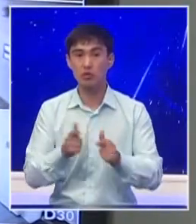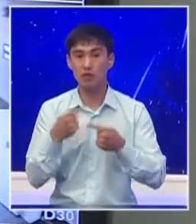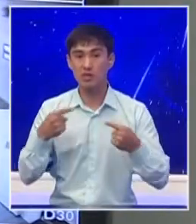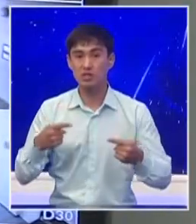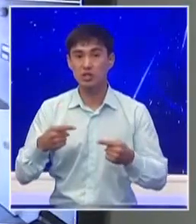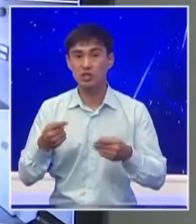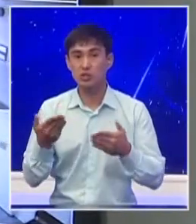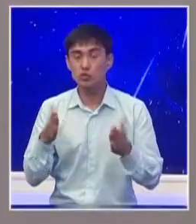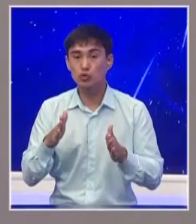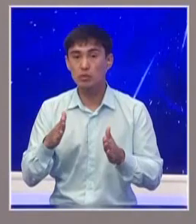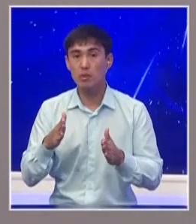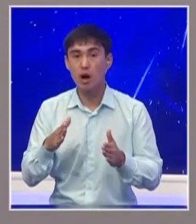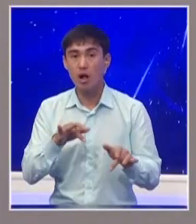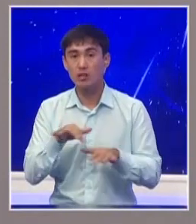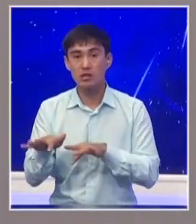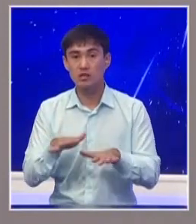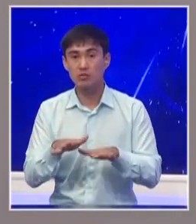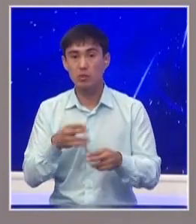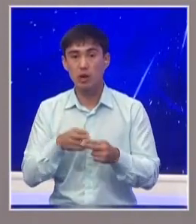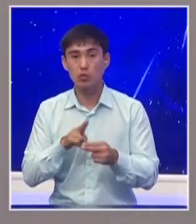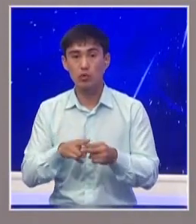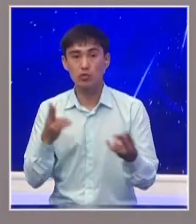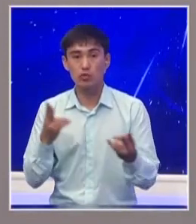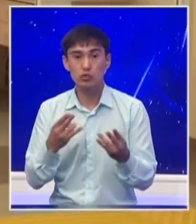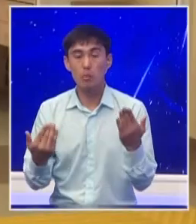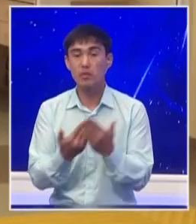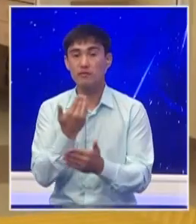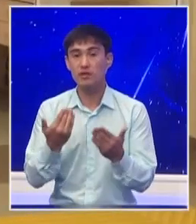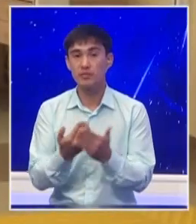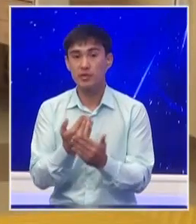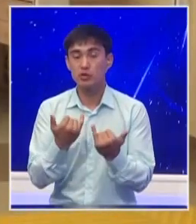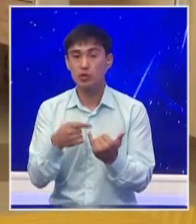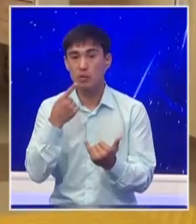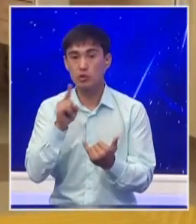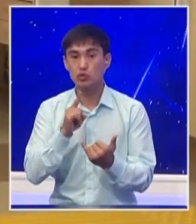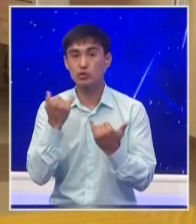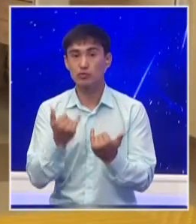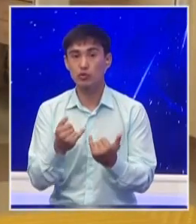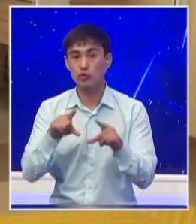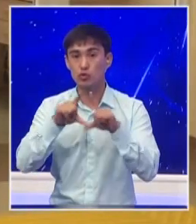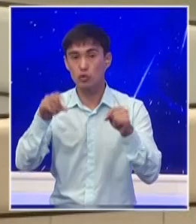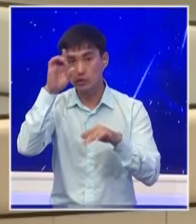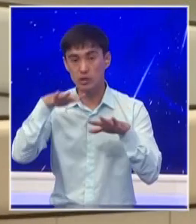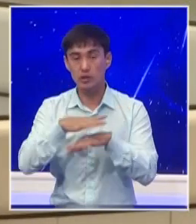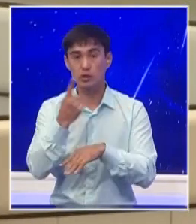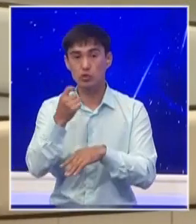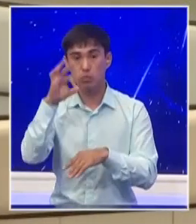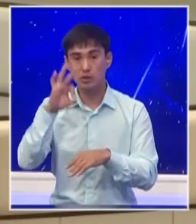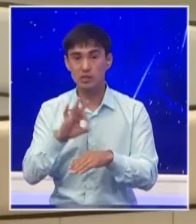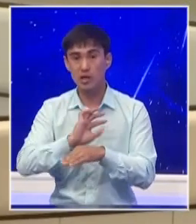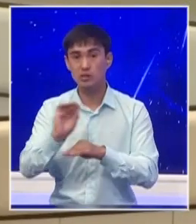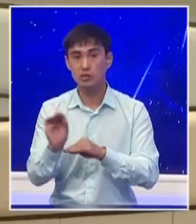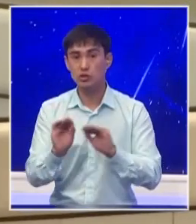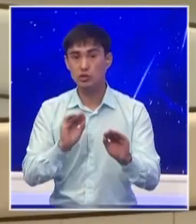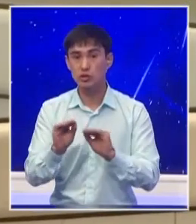различным инцидентам, алгоритм действий при которых необходимо обновить. Стоит отметить, что на сегодня школы страны на 100% оснащены